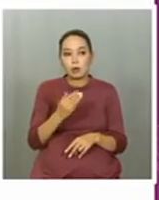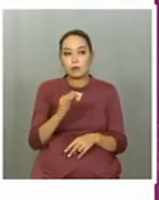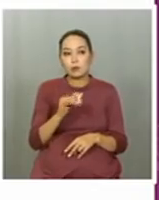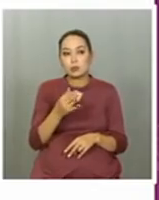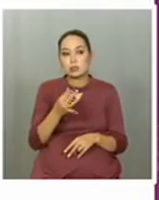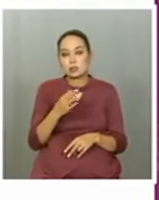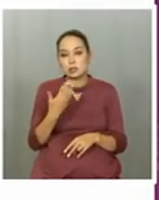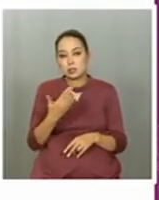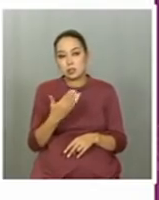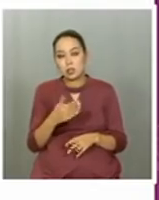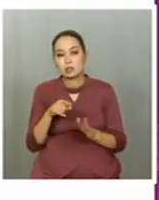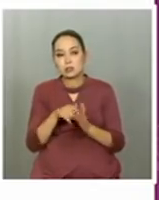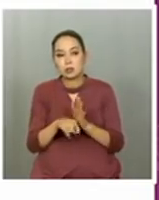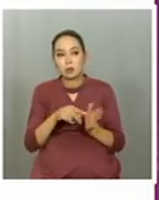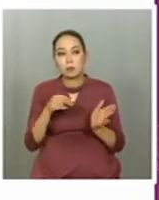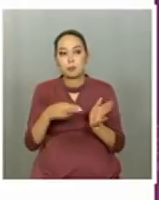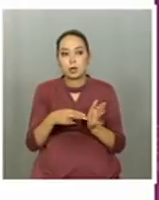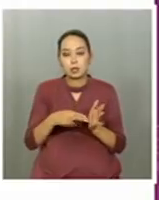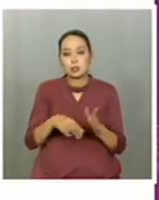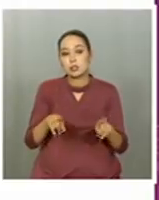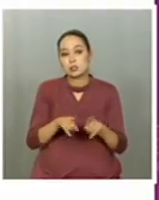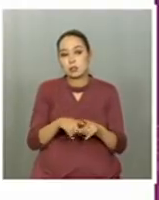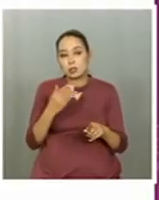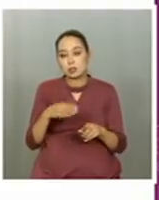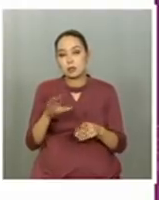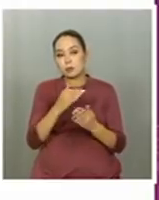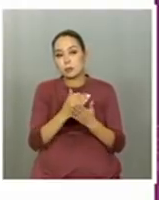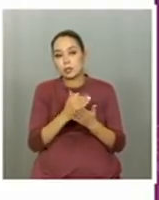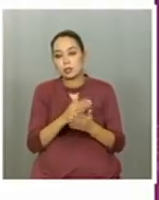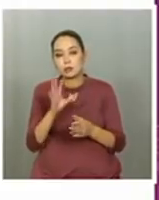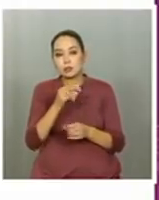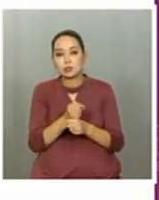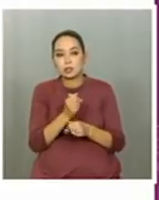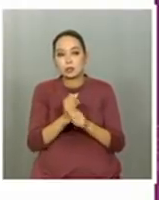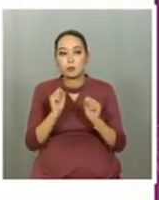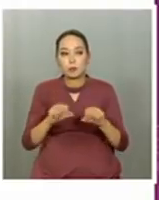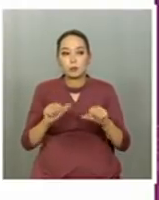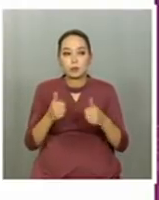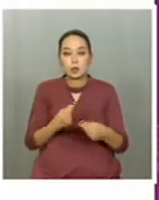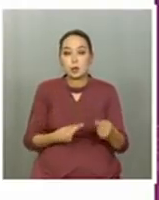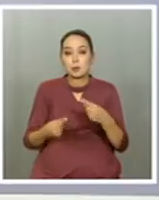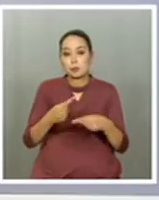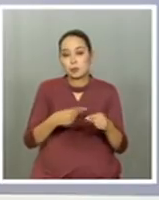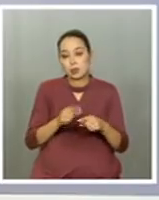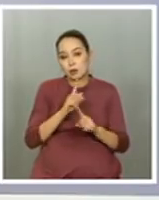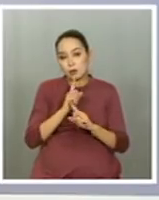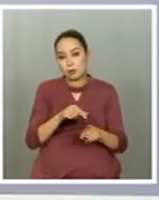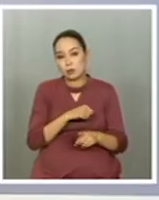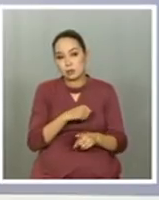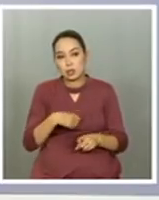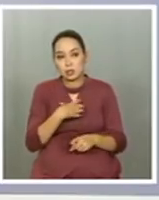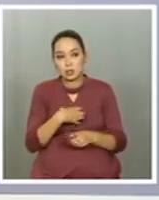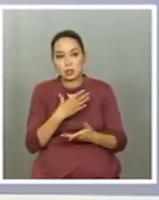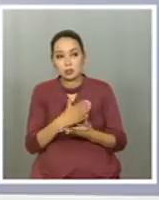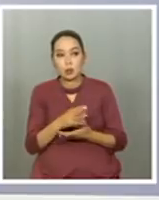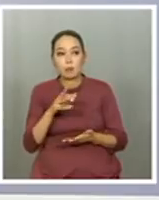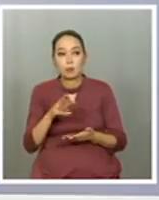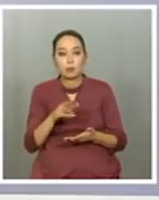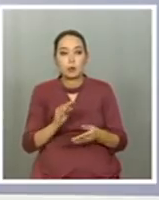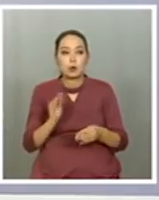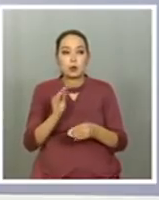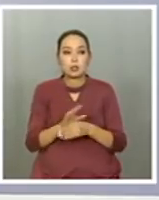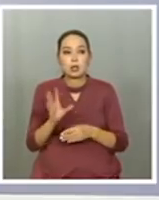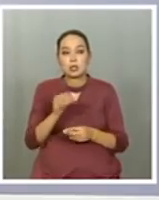жиынтығы, бағалары, сондай қосымшаны жасауға болатын тәсілдері жағынан бір-бірінен ерекшеленеді. Мобильді қосымшаны